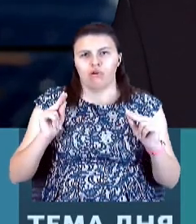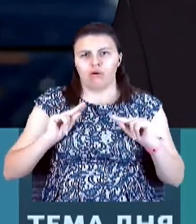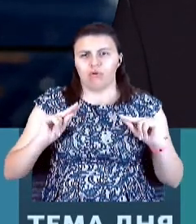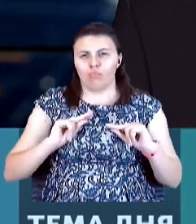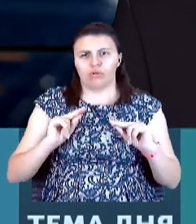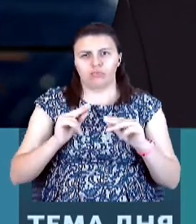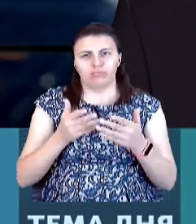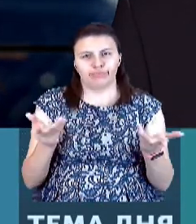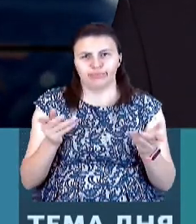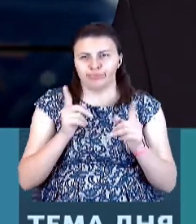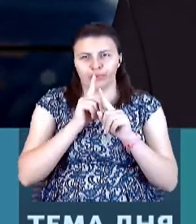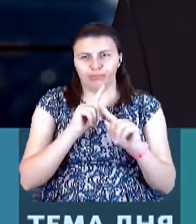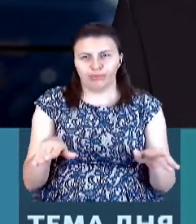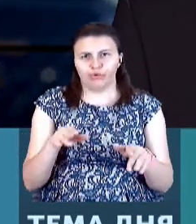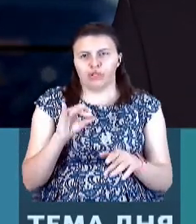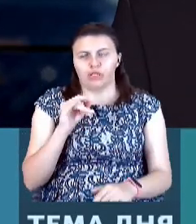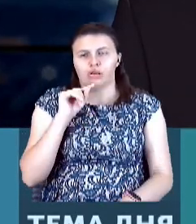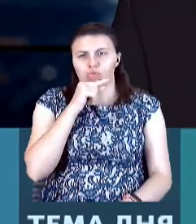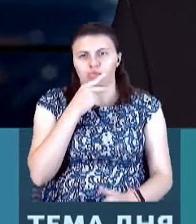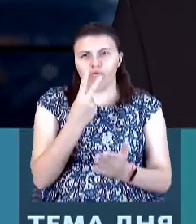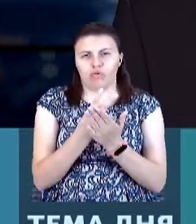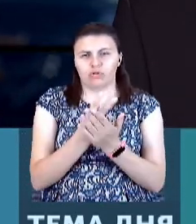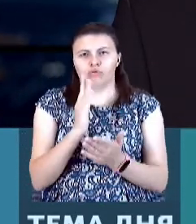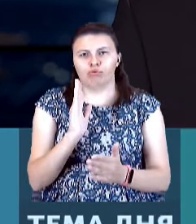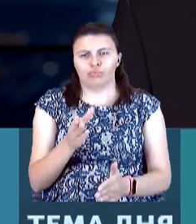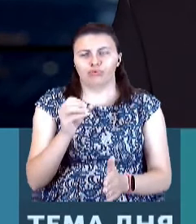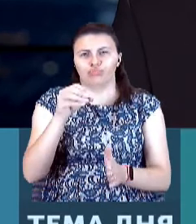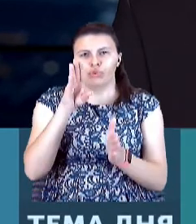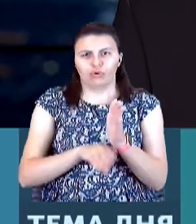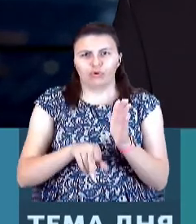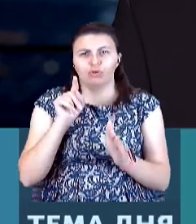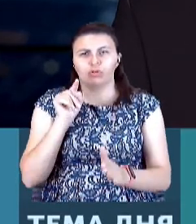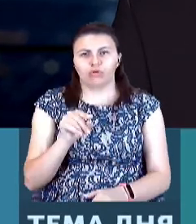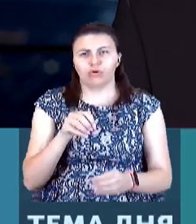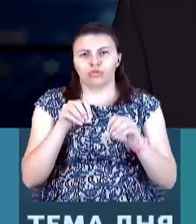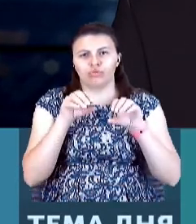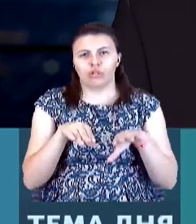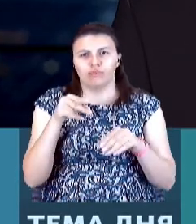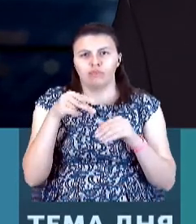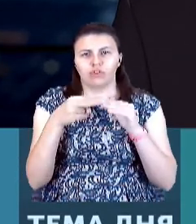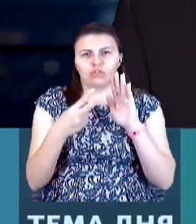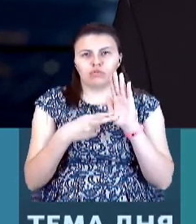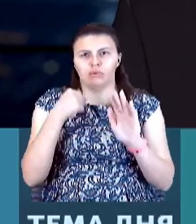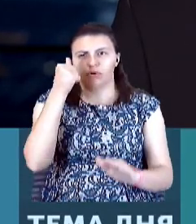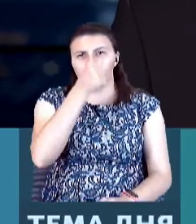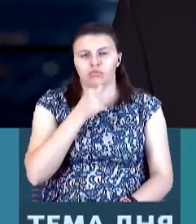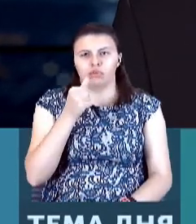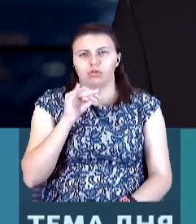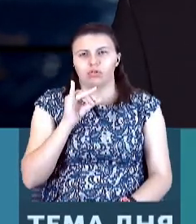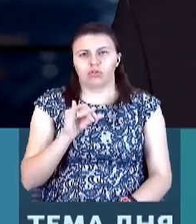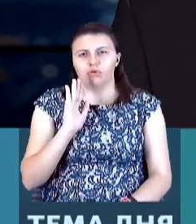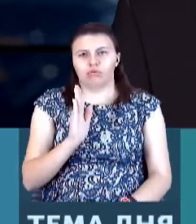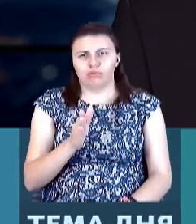погіршуватися наші макроекономічні показники. То рішення, яке свого часу було прийнято в 2017 році і обумовлено було тим, що у